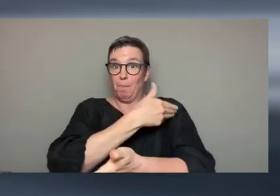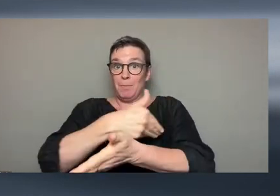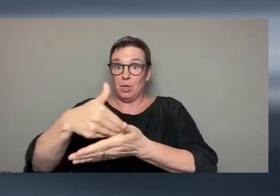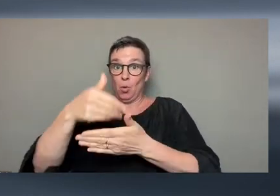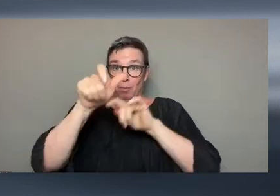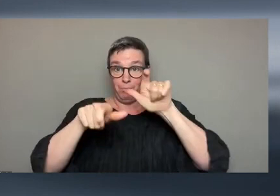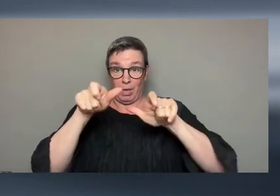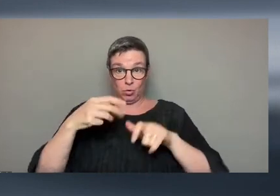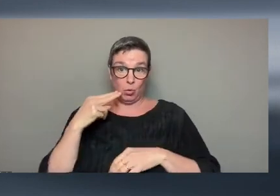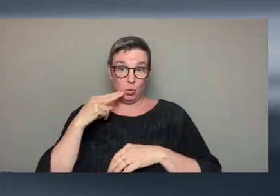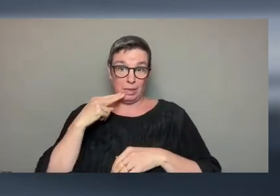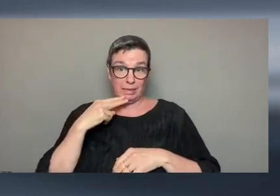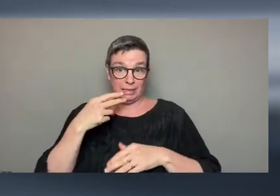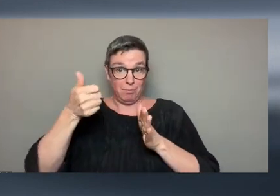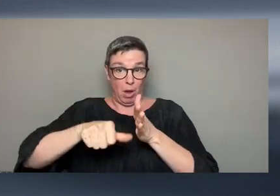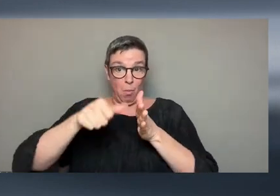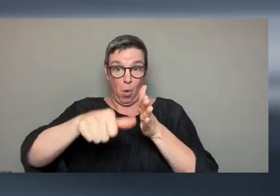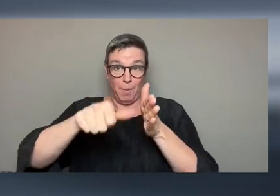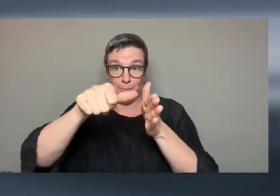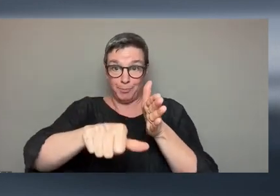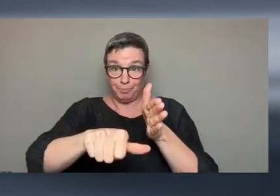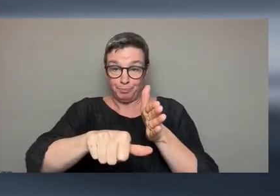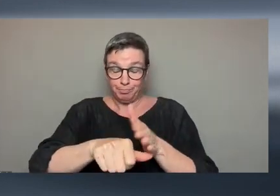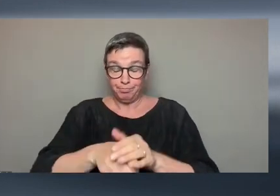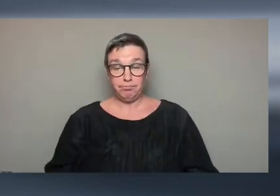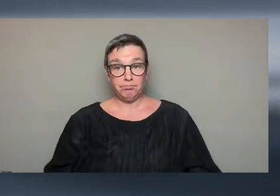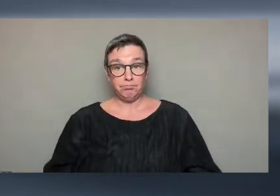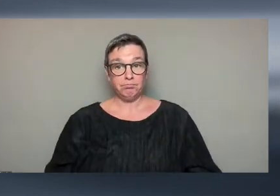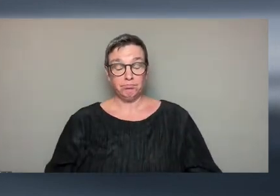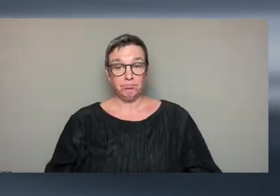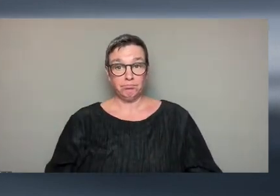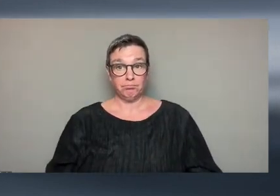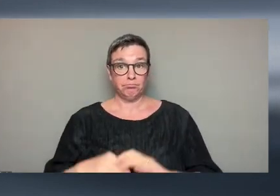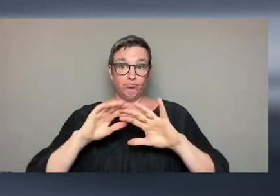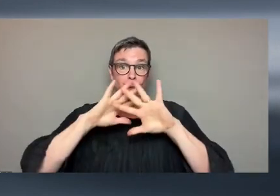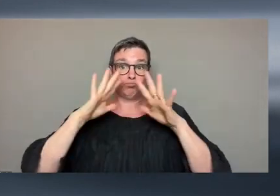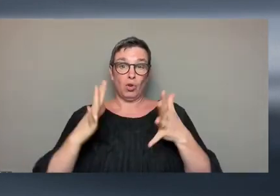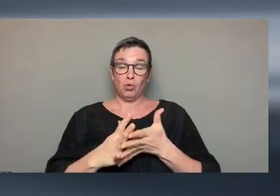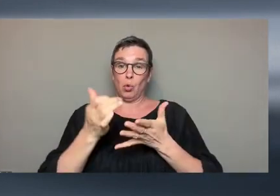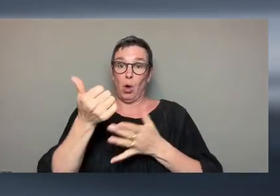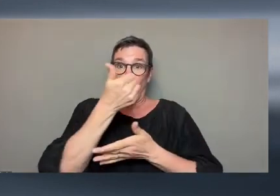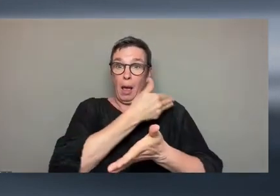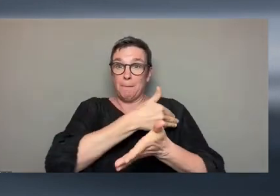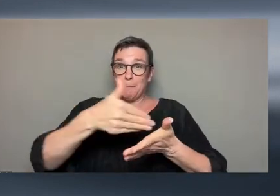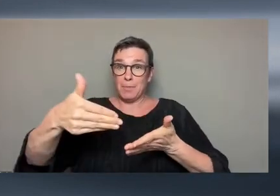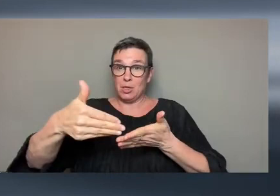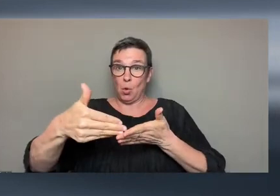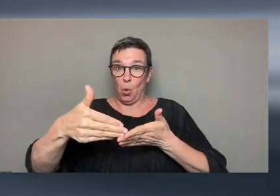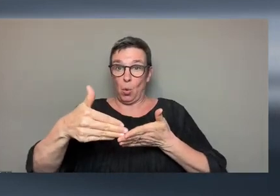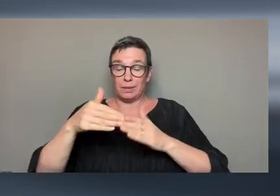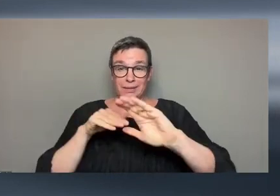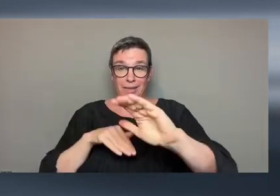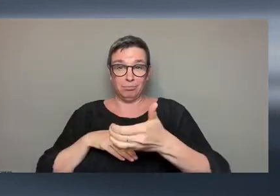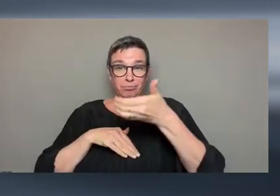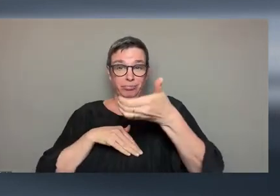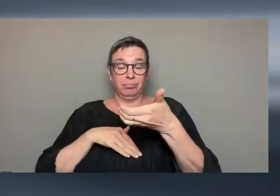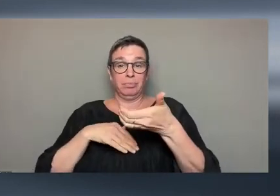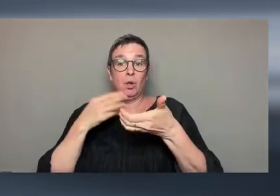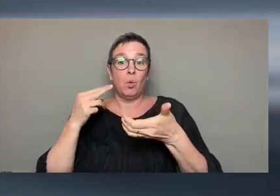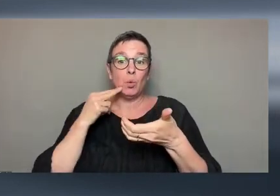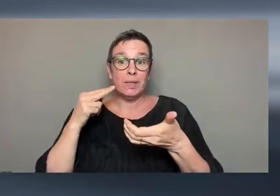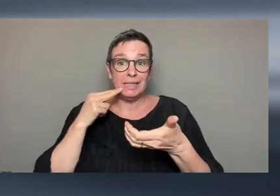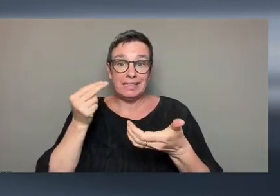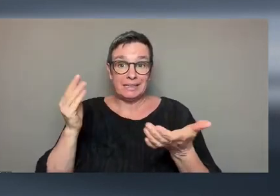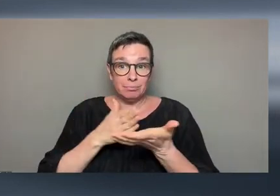par mois, dont plus de 1 million utilisent l'affichage de trajet à pied sur la